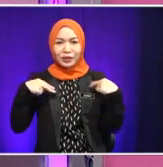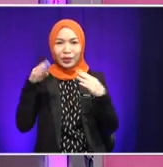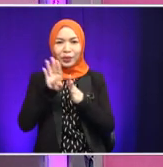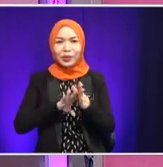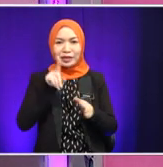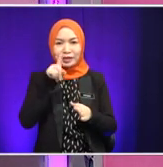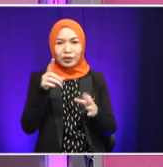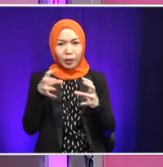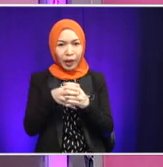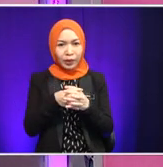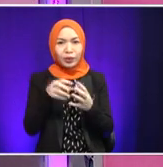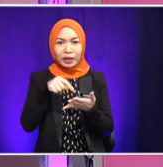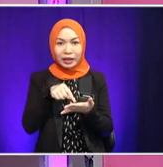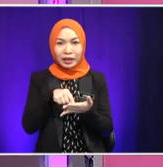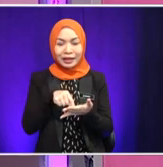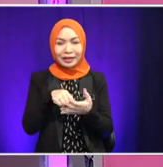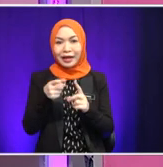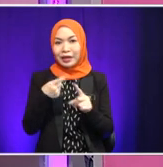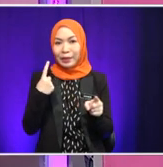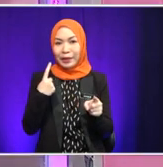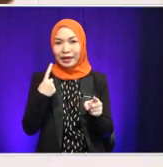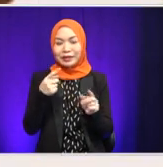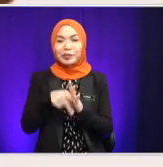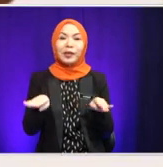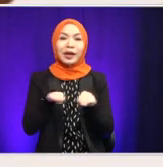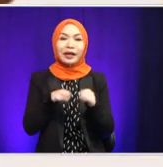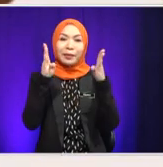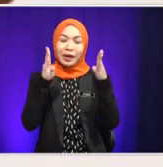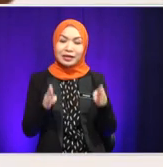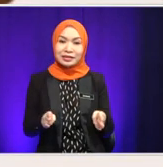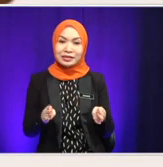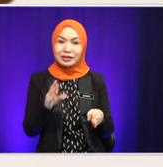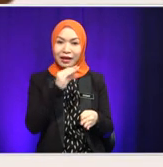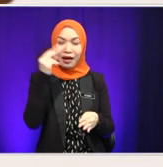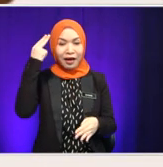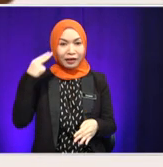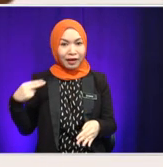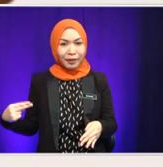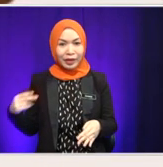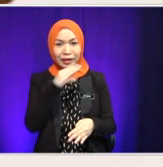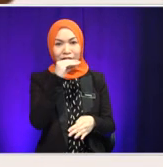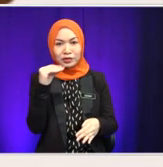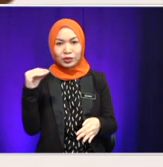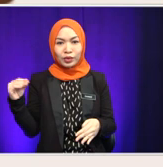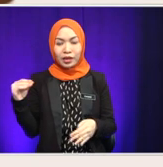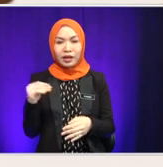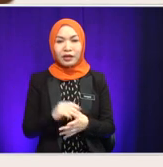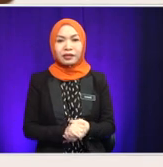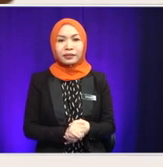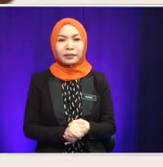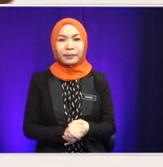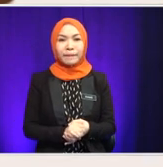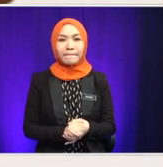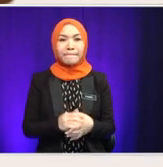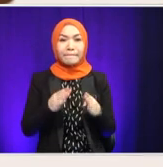agama bangsa dan budaya dan bahasa Oke jadi yang pertama sekali adalah masyarakat hidup harmonis tanpa